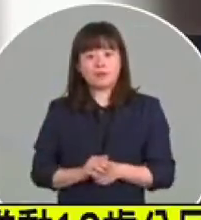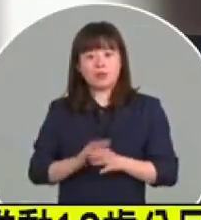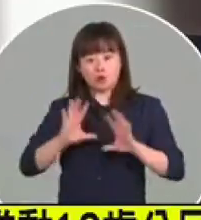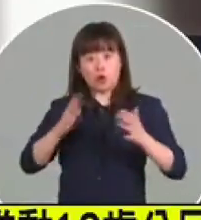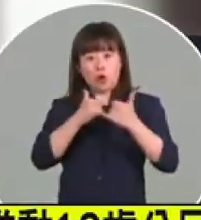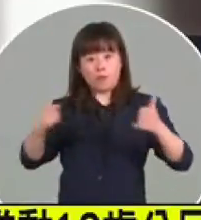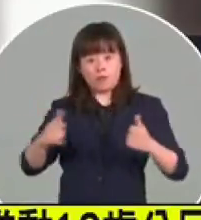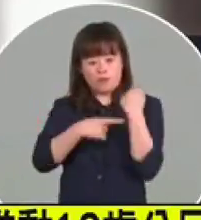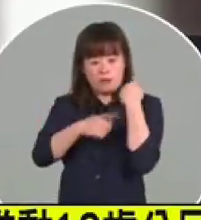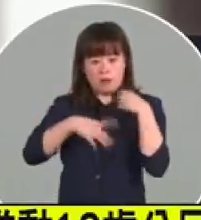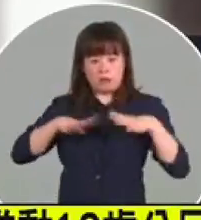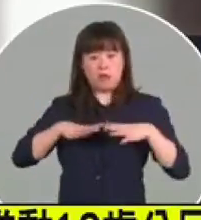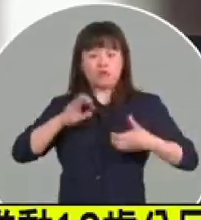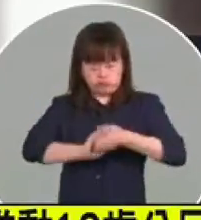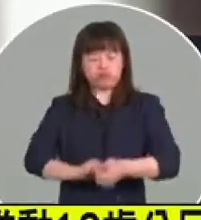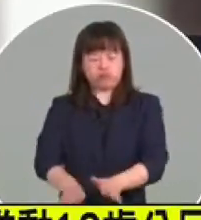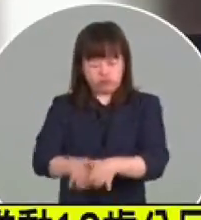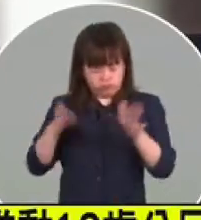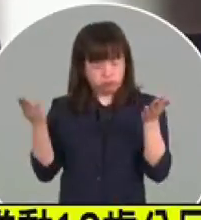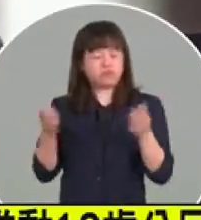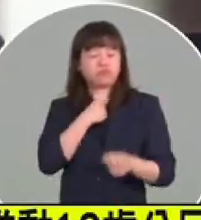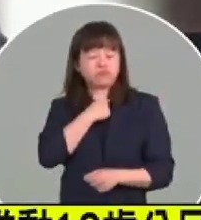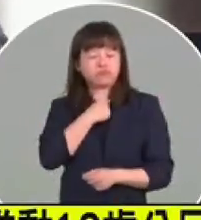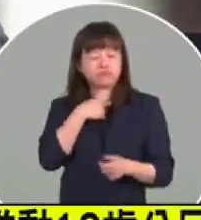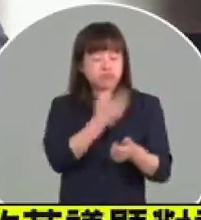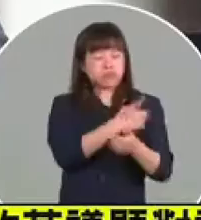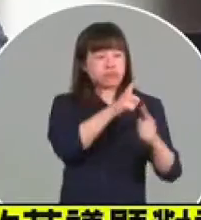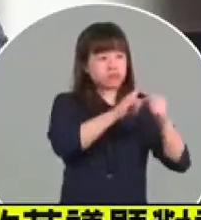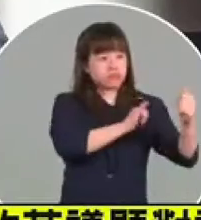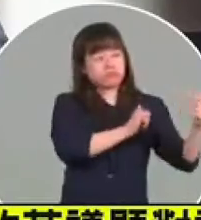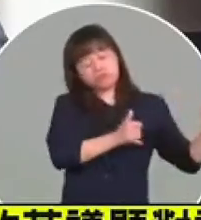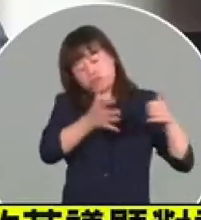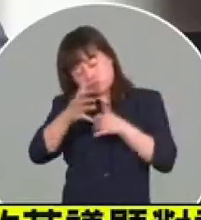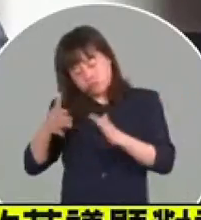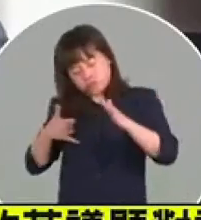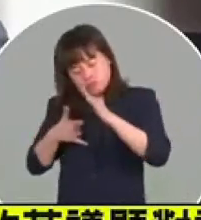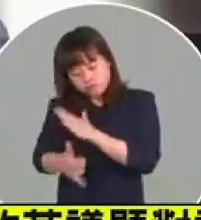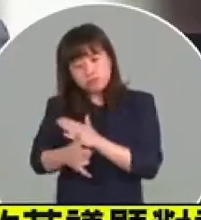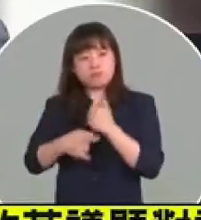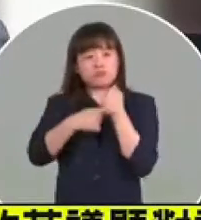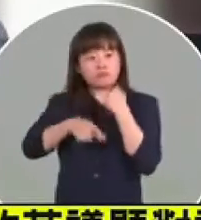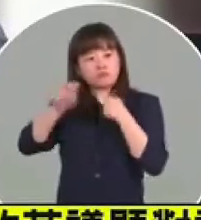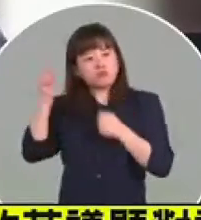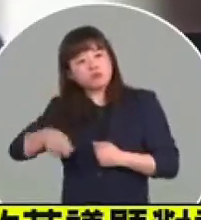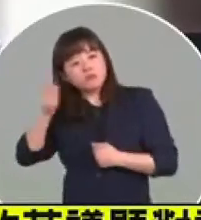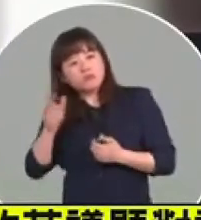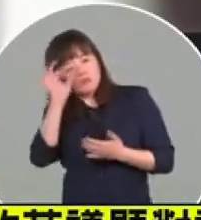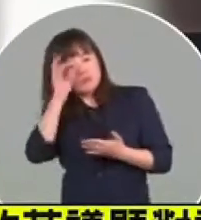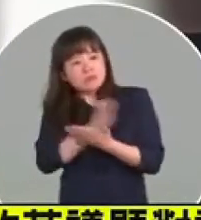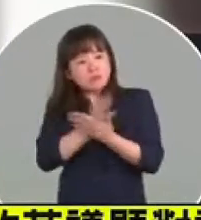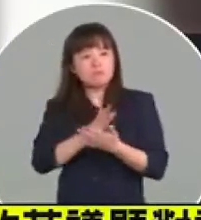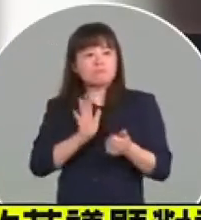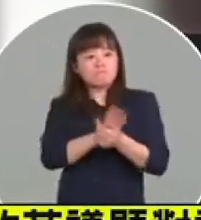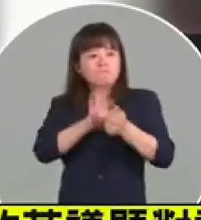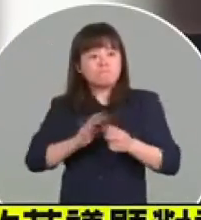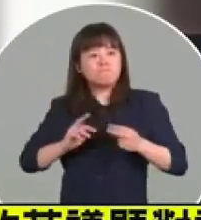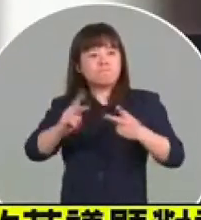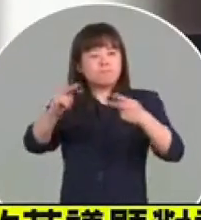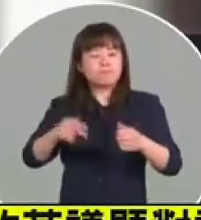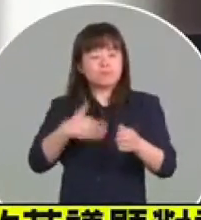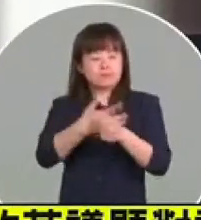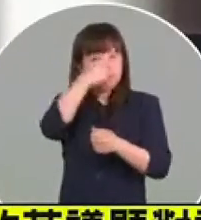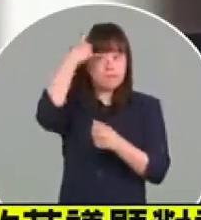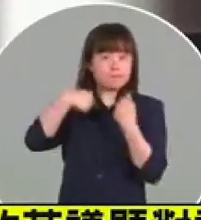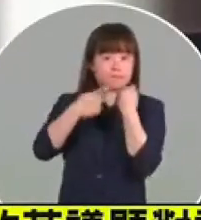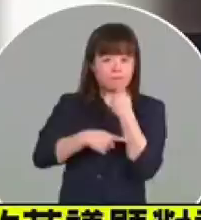民法官制度一定要上路，让人民进入法庭担任国民法官，成为改革的催化剂，